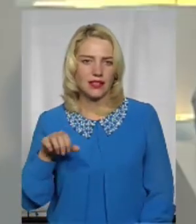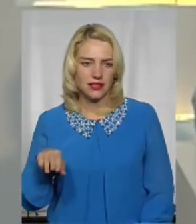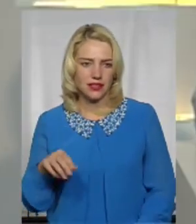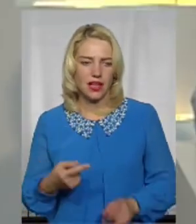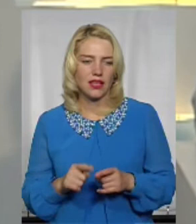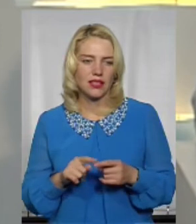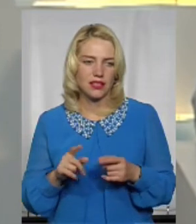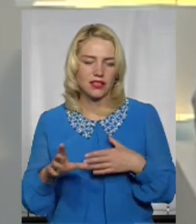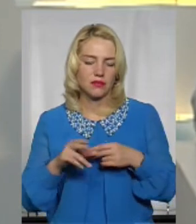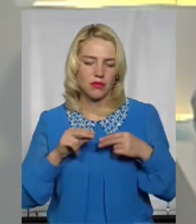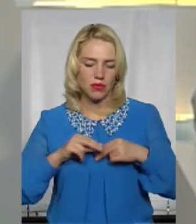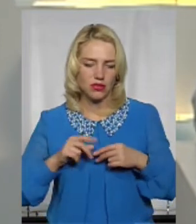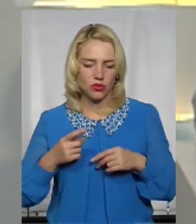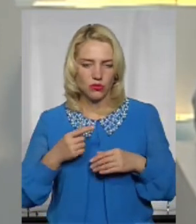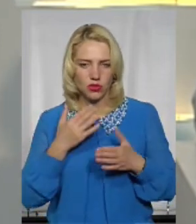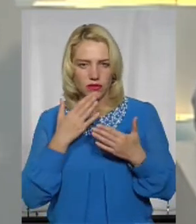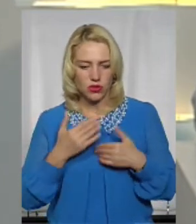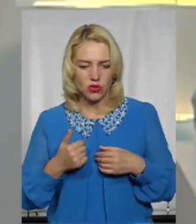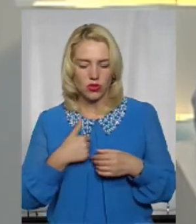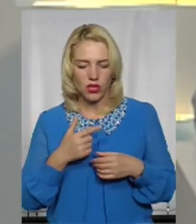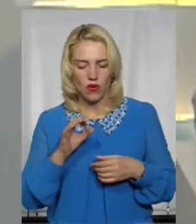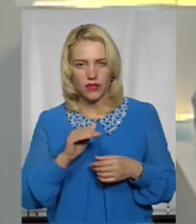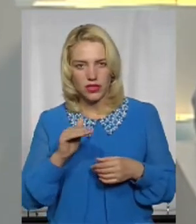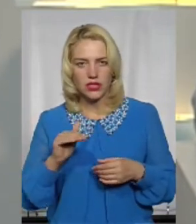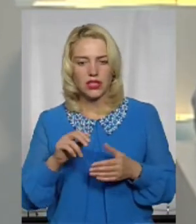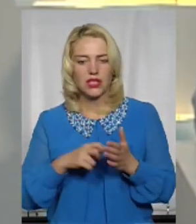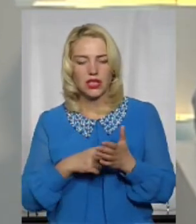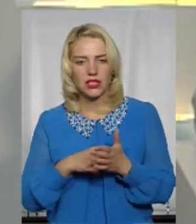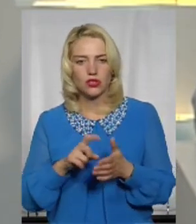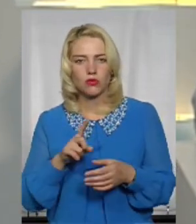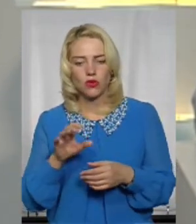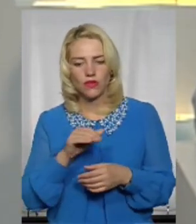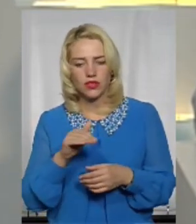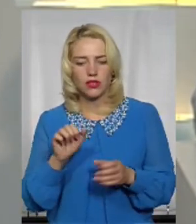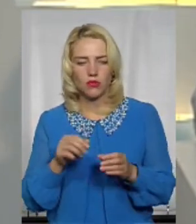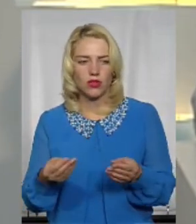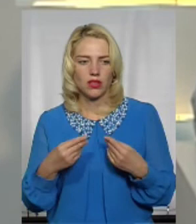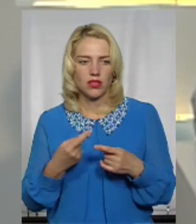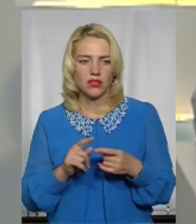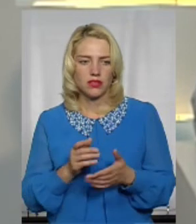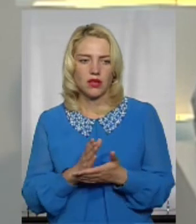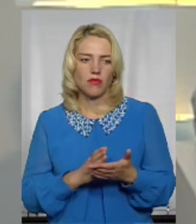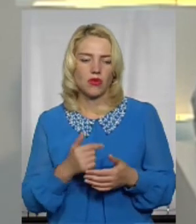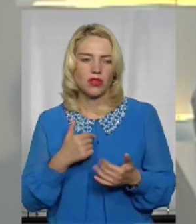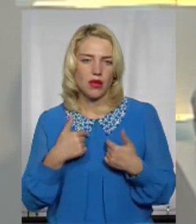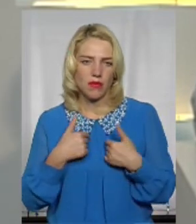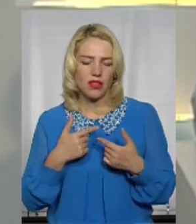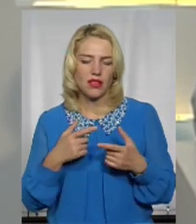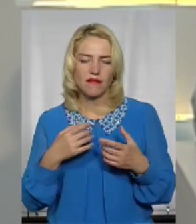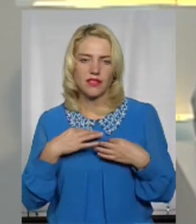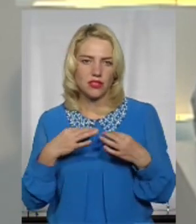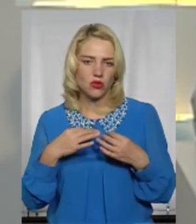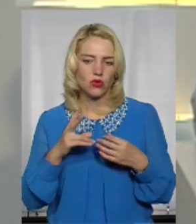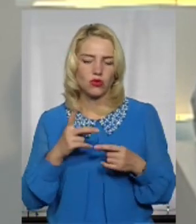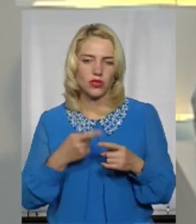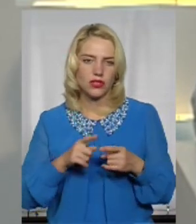співпрацю, тому що він до нас звернувся офіційно листом, що він може нам надавати ці послуги. Тому для мене особисто абсолютно все одно, хто